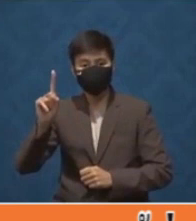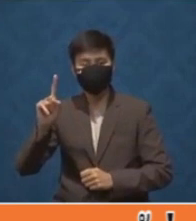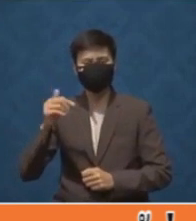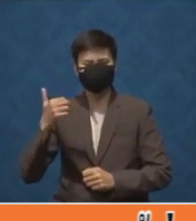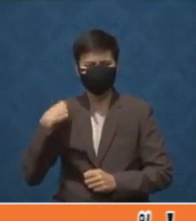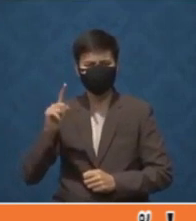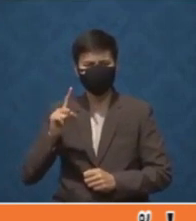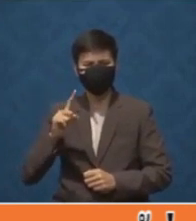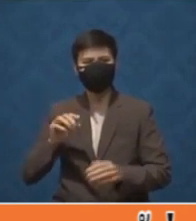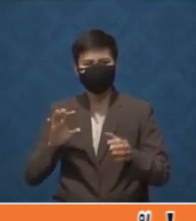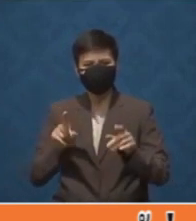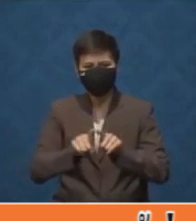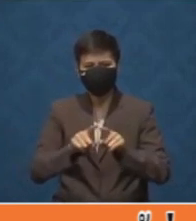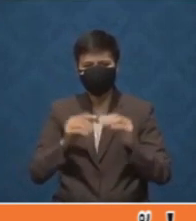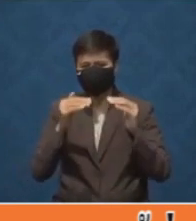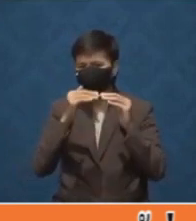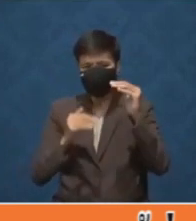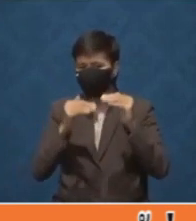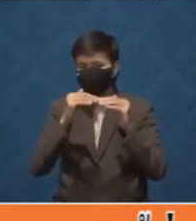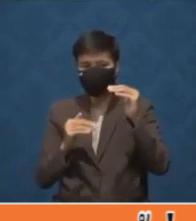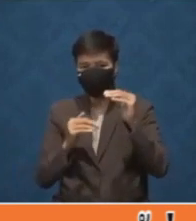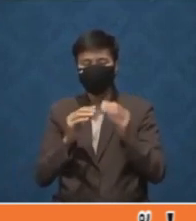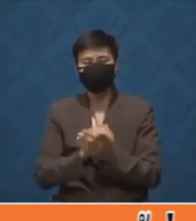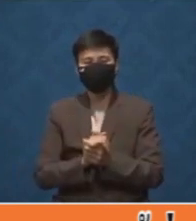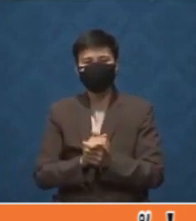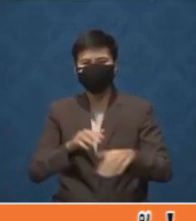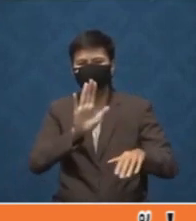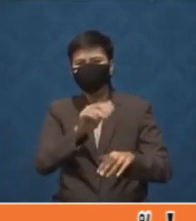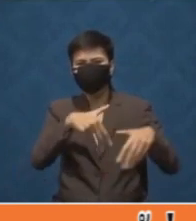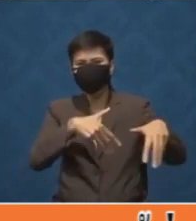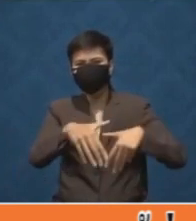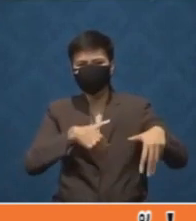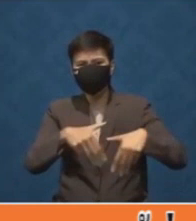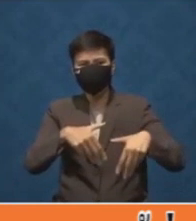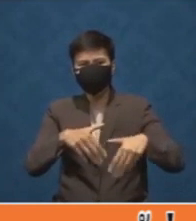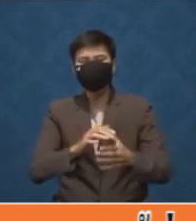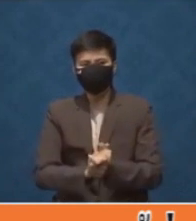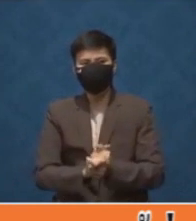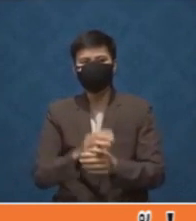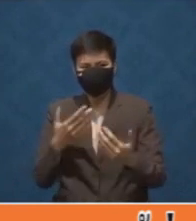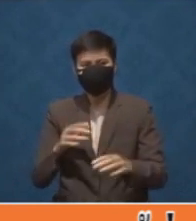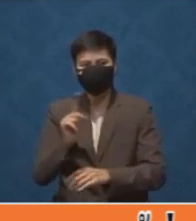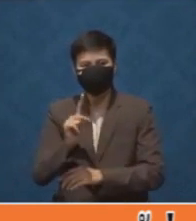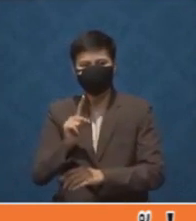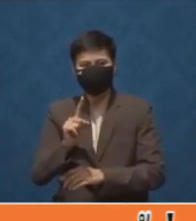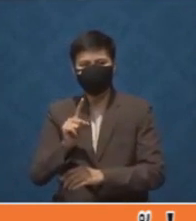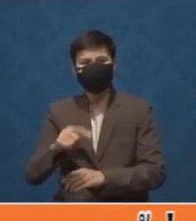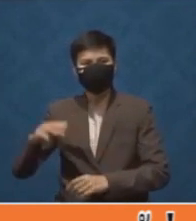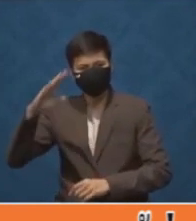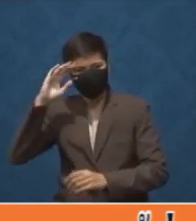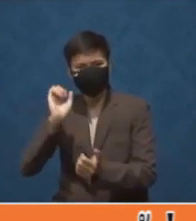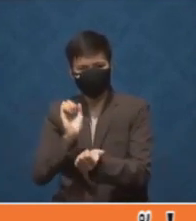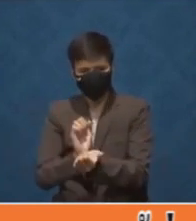ดรอนสิทธิเสรีภาพของประชาชนอย่างเกินสมควรแก่เหตุและให้อำนาจพนักงานเจ้าหน้าที่ใน